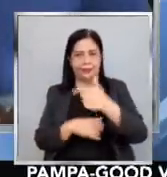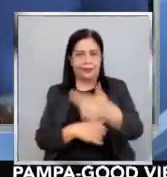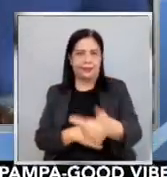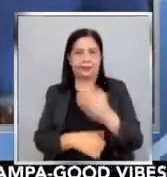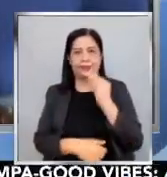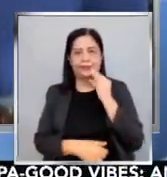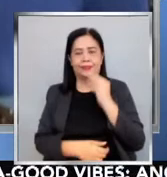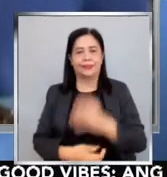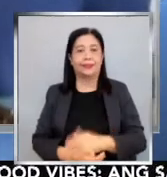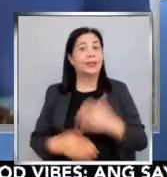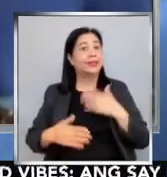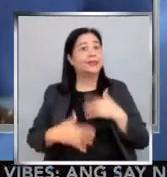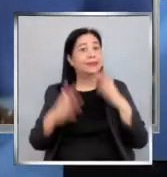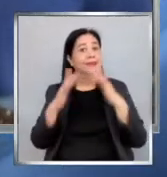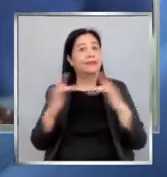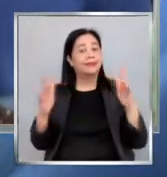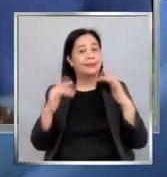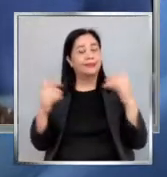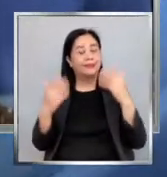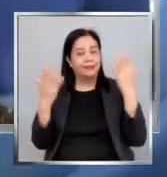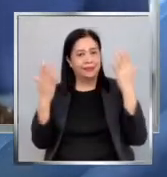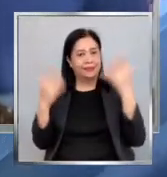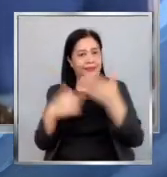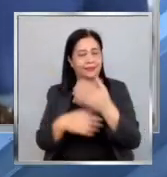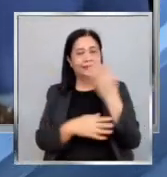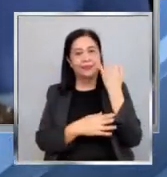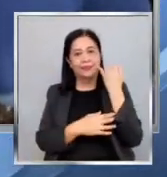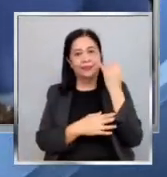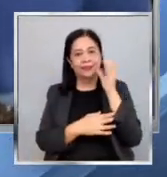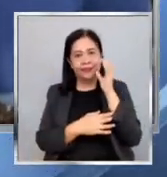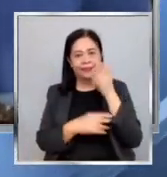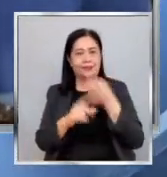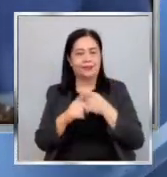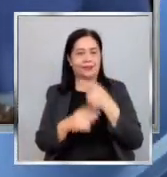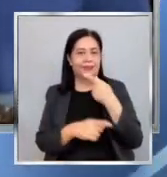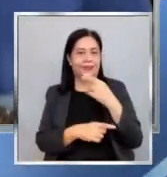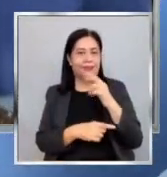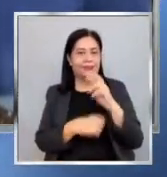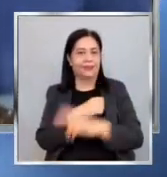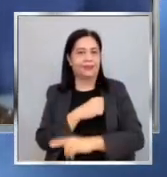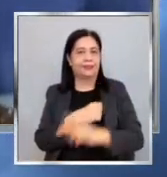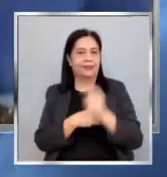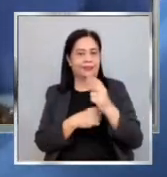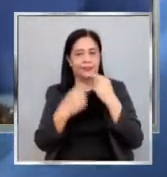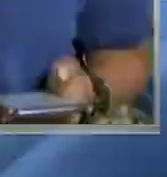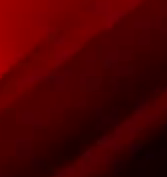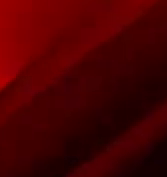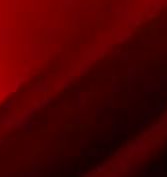Happy Fiesta at Diyos Mabalos, Jessica Kalinog ng GMA Regional TV, Balitang Bicolandia.